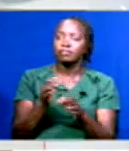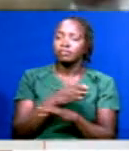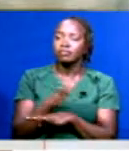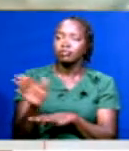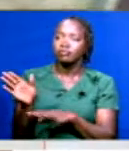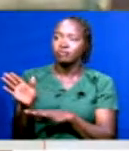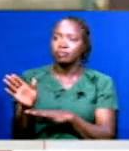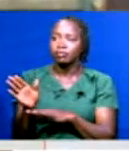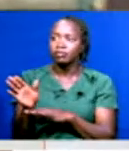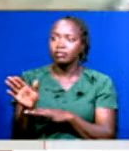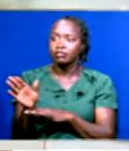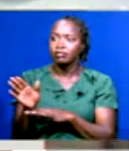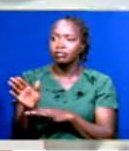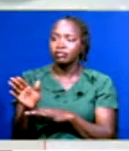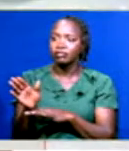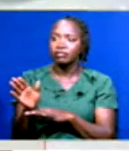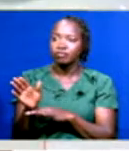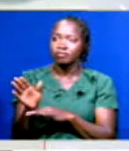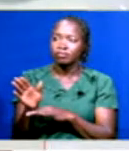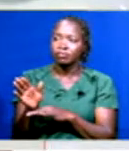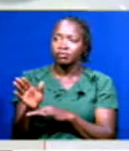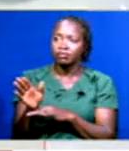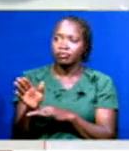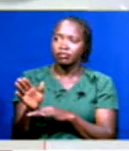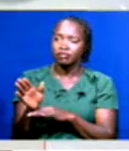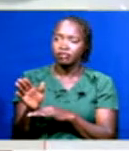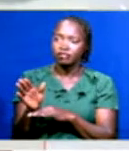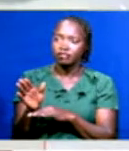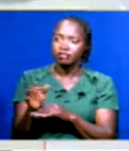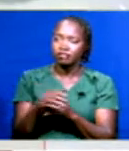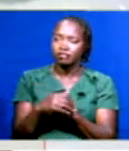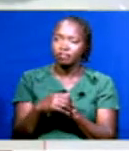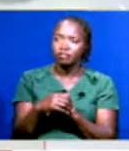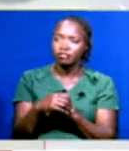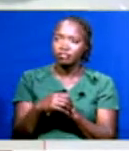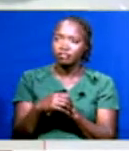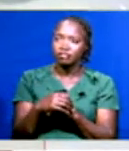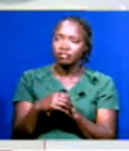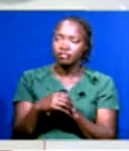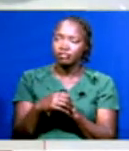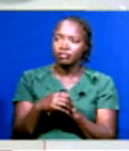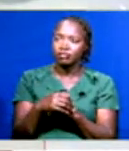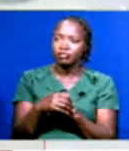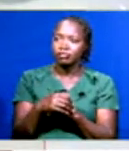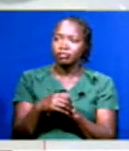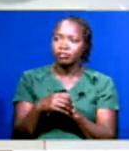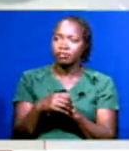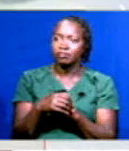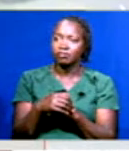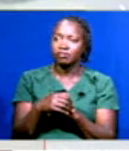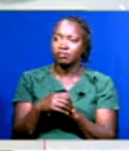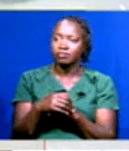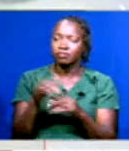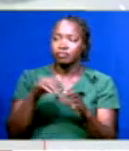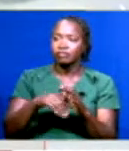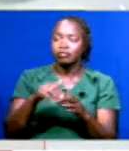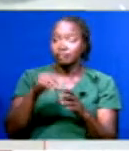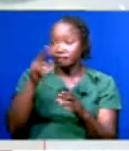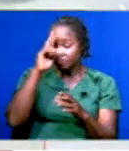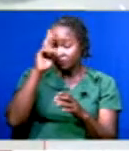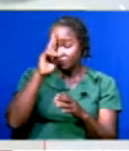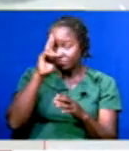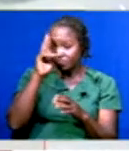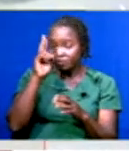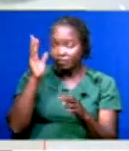Ilikuwa kesi imewekwa ndio wapore mali waende. Pale katika police air wing, pale